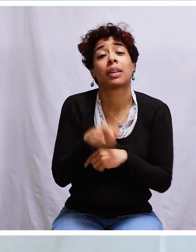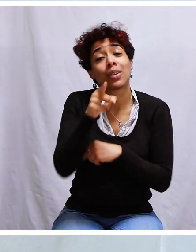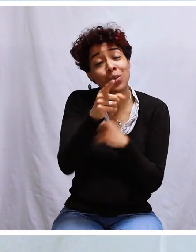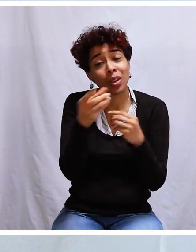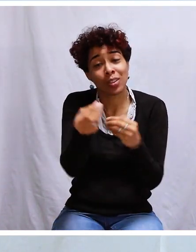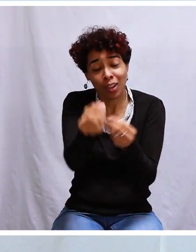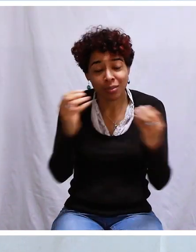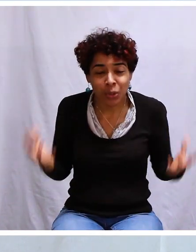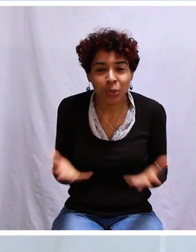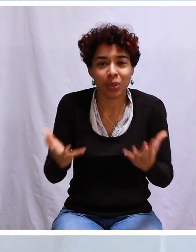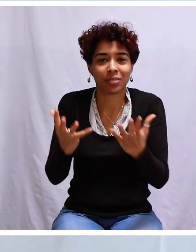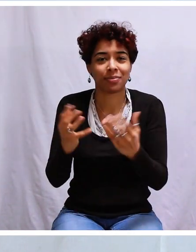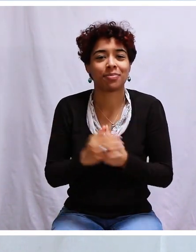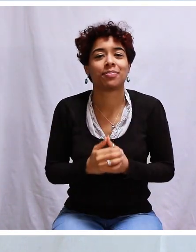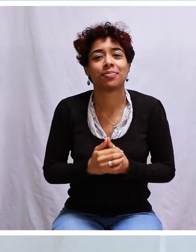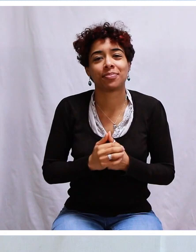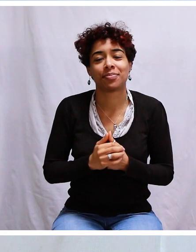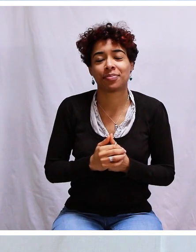encouragé.